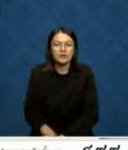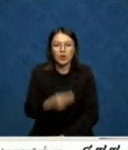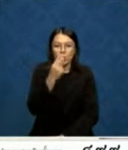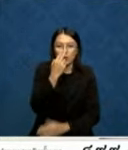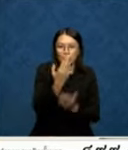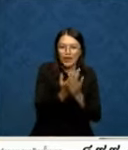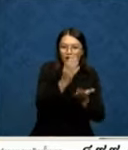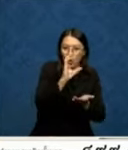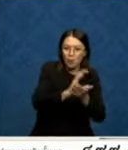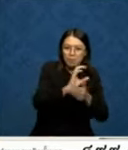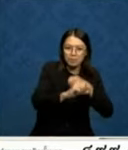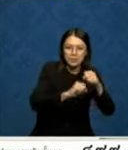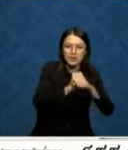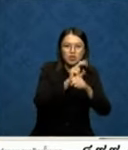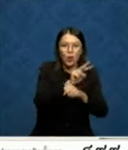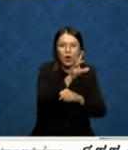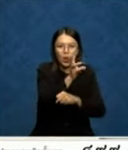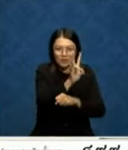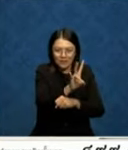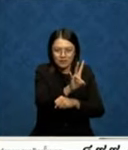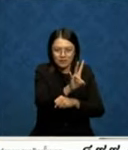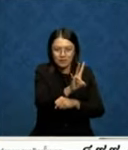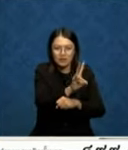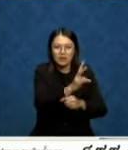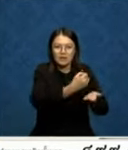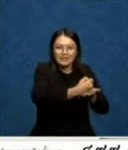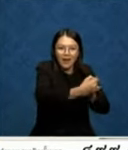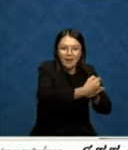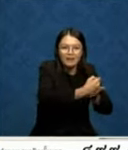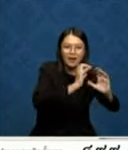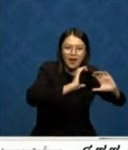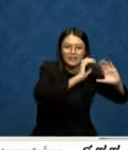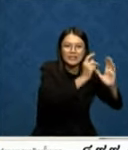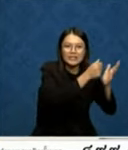ายจ่ายปี67มีรายจ่ายเพื่อชำระหนี้ภาครัฐ